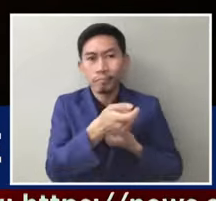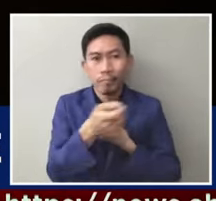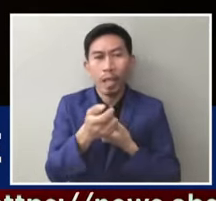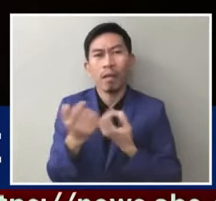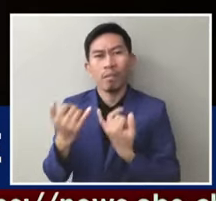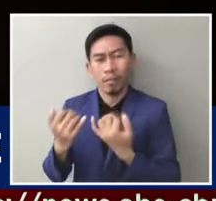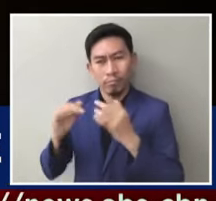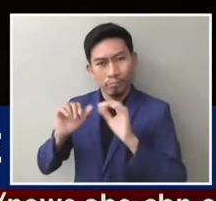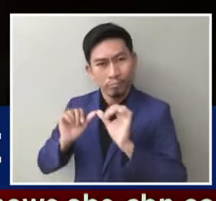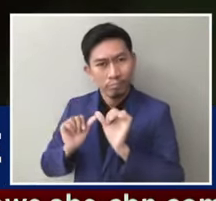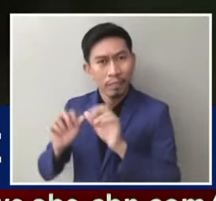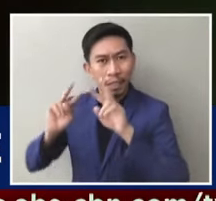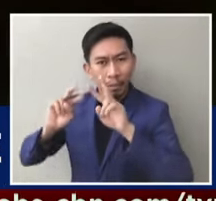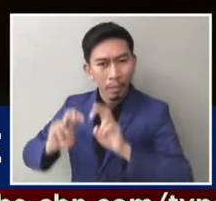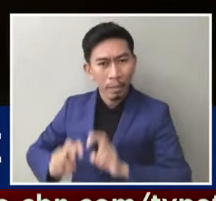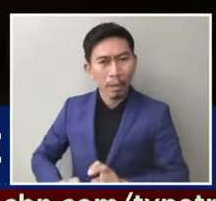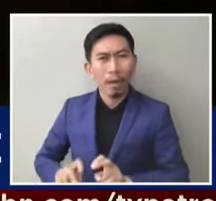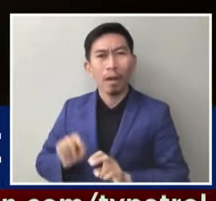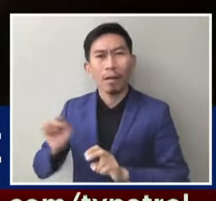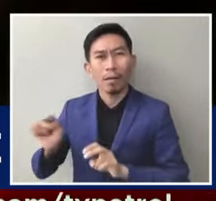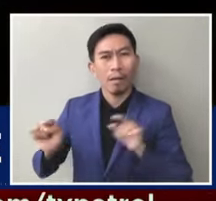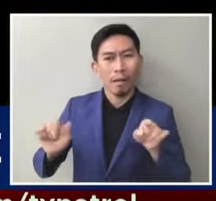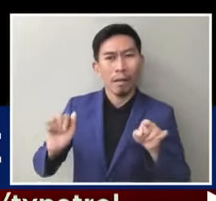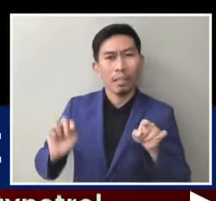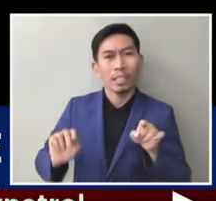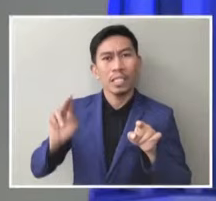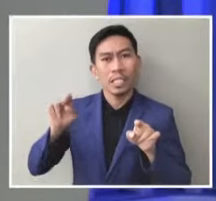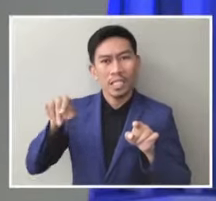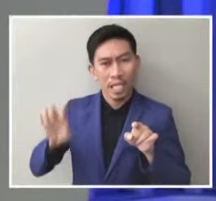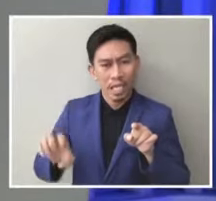sa Antique at Davao del Sur.